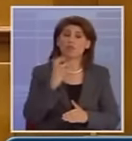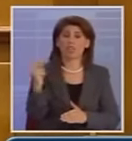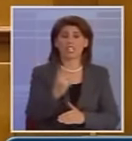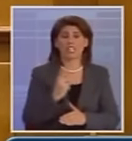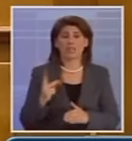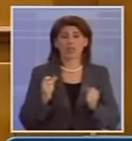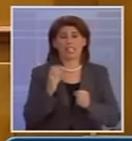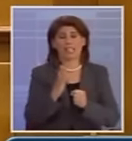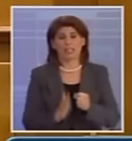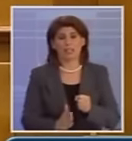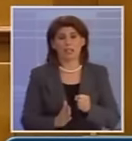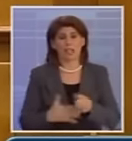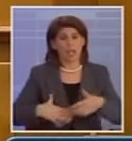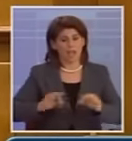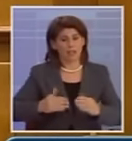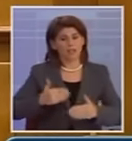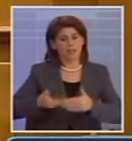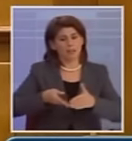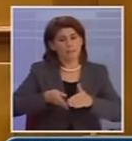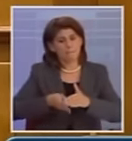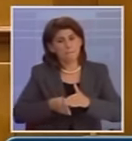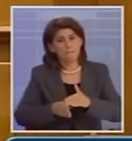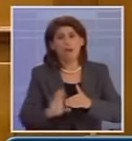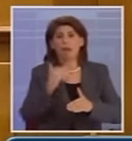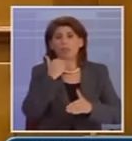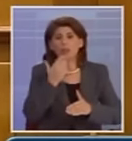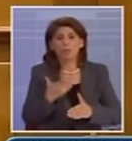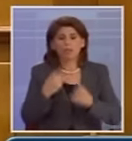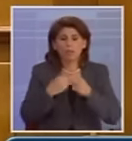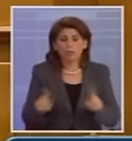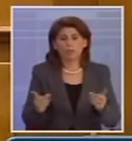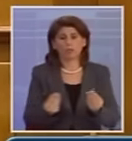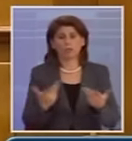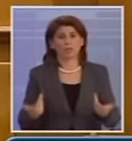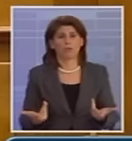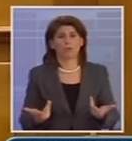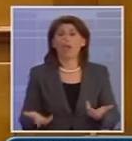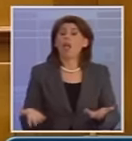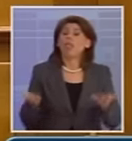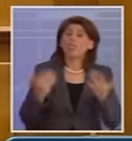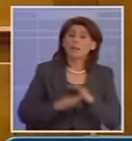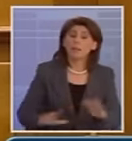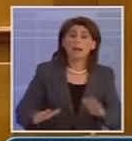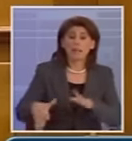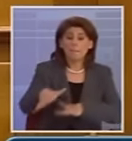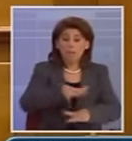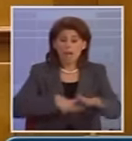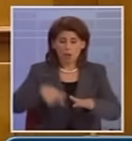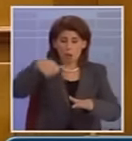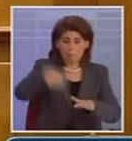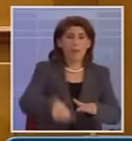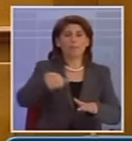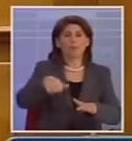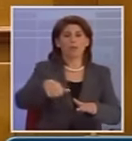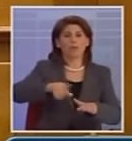κρίση. Άρχισε να βγαίνει σταδιακά. Δεν μπορούσε να γίνει αλλιώς. Δεν υπάρχει πουθενά το μαγικό κουμπί που